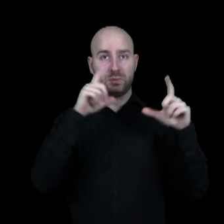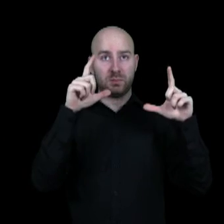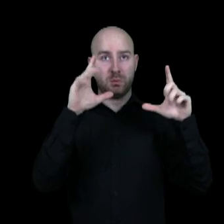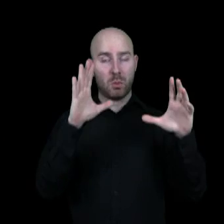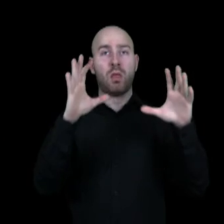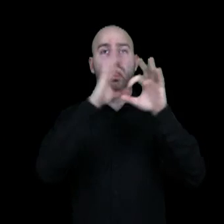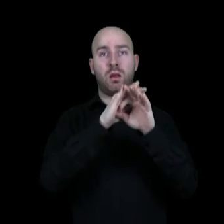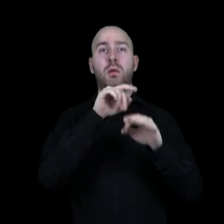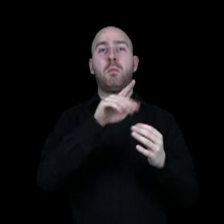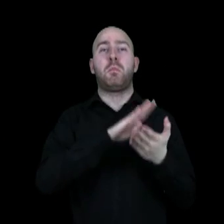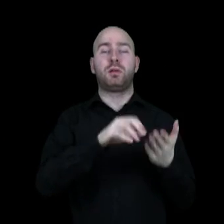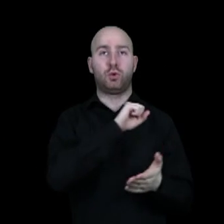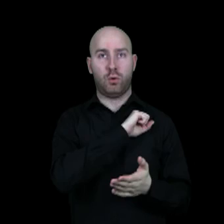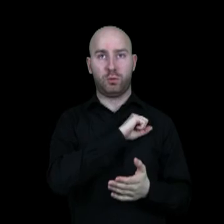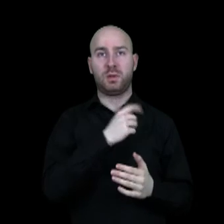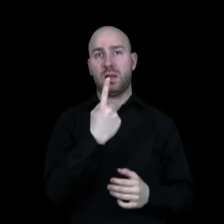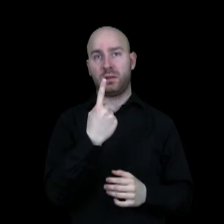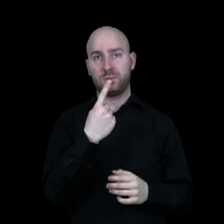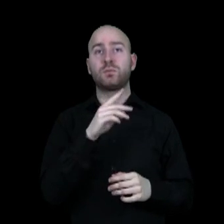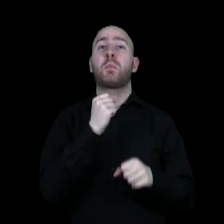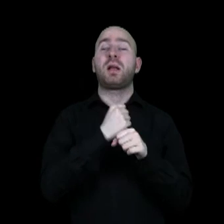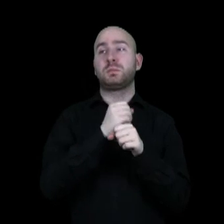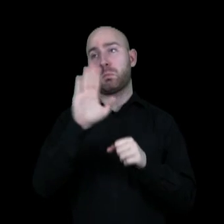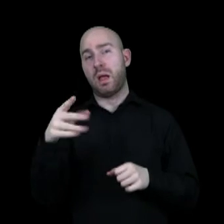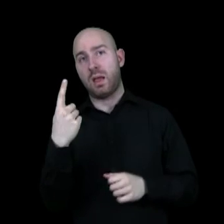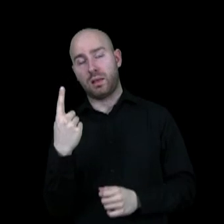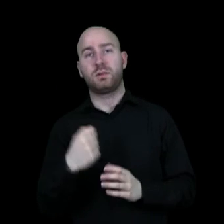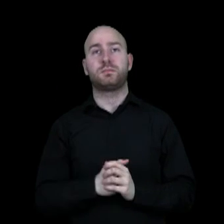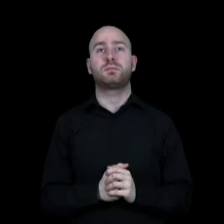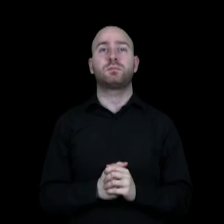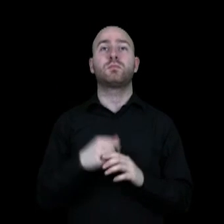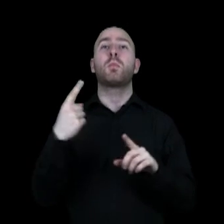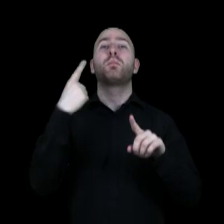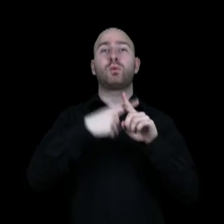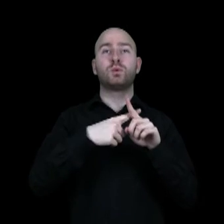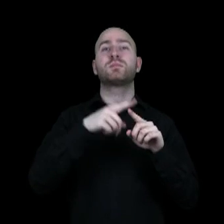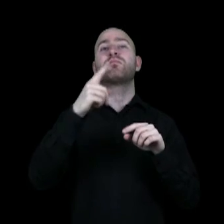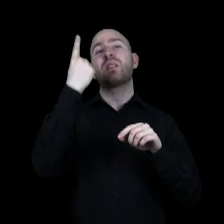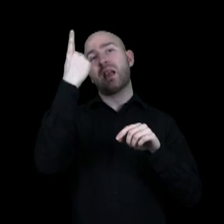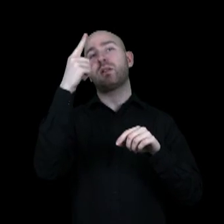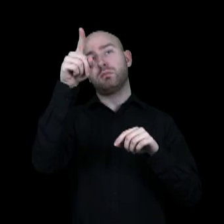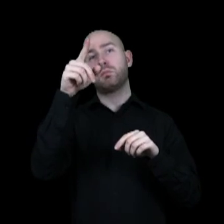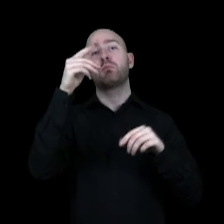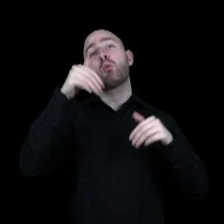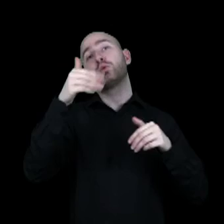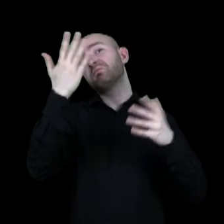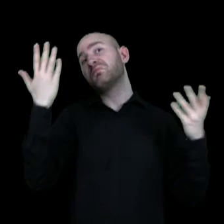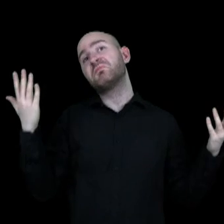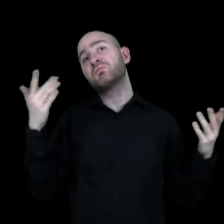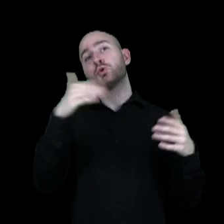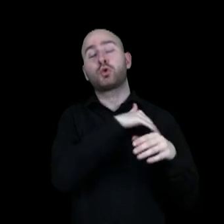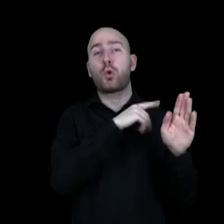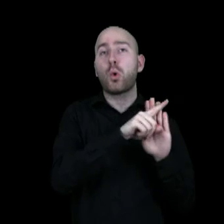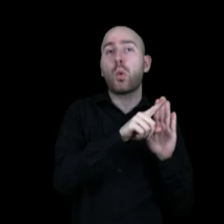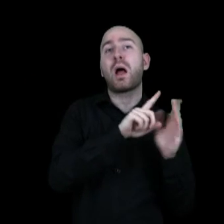prosty przykład dwaj członkowie sił roboczej jeden bezrobotny drugi zatrudniony jest jeszcze jeden dorosły może